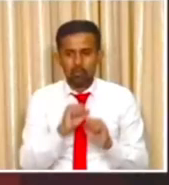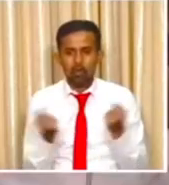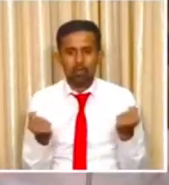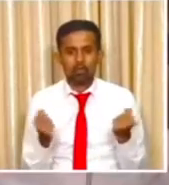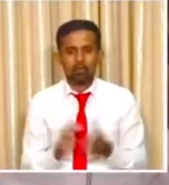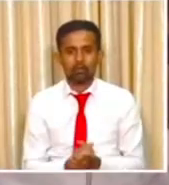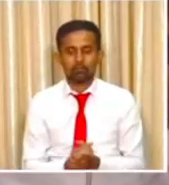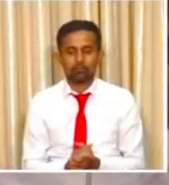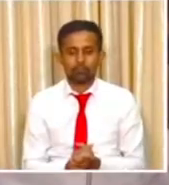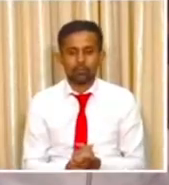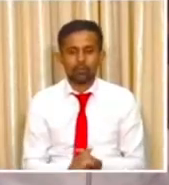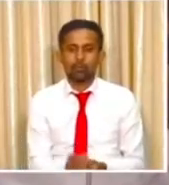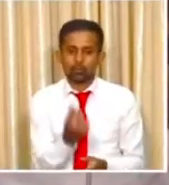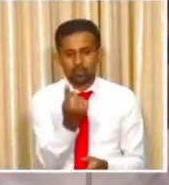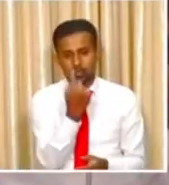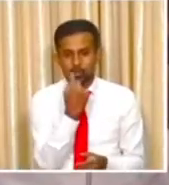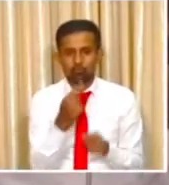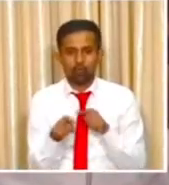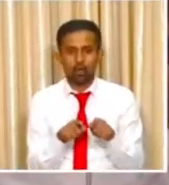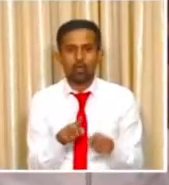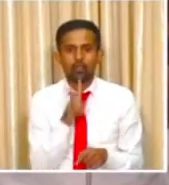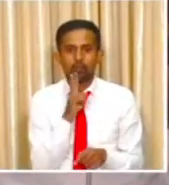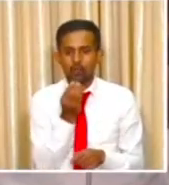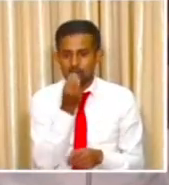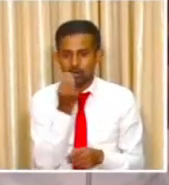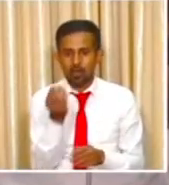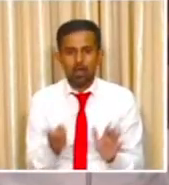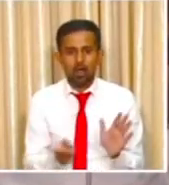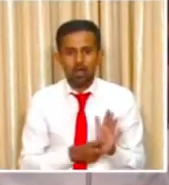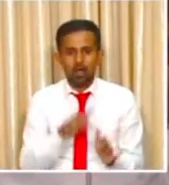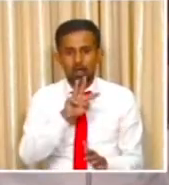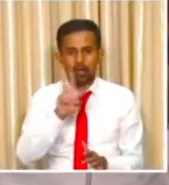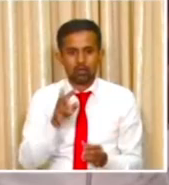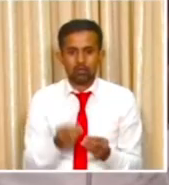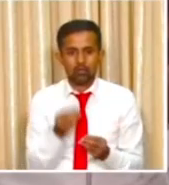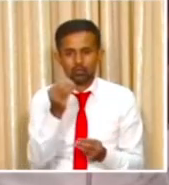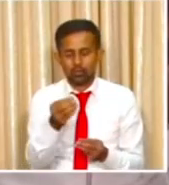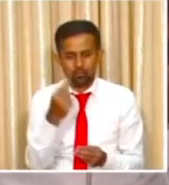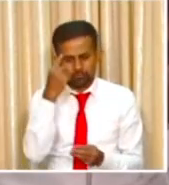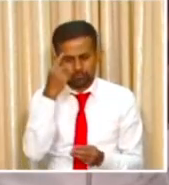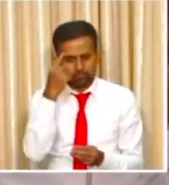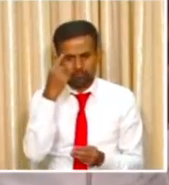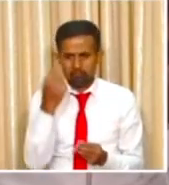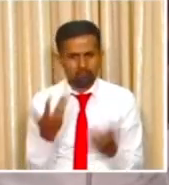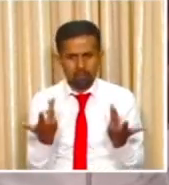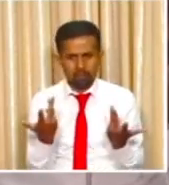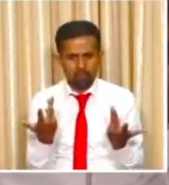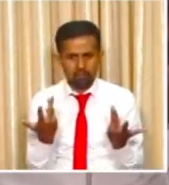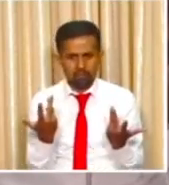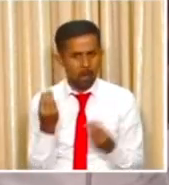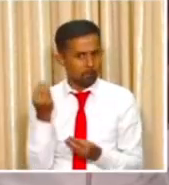දැන් ඔබතුමා කියන ආකාරයේ දිවාහාර වෙල ලක්ෂ 43ටම දුන්නයි කියන එක මගේ දැනුම හැටියට නෑ මෑත